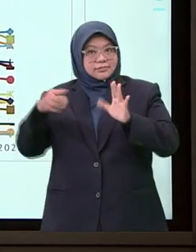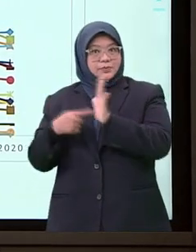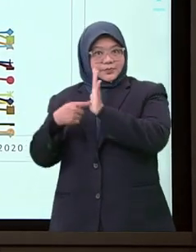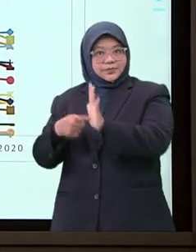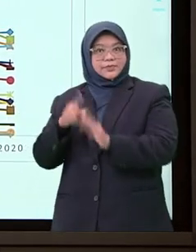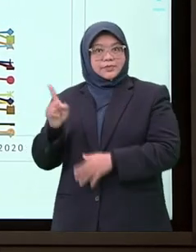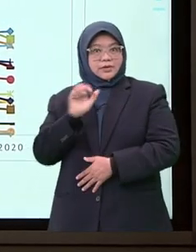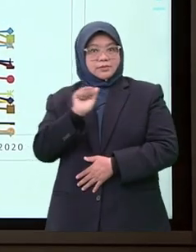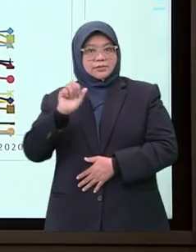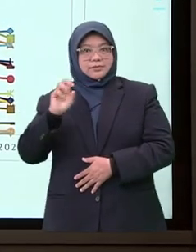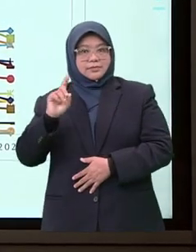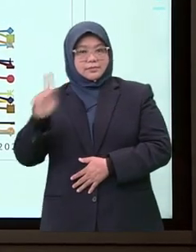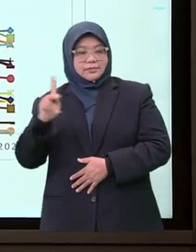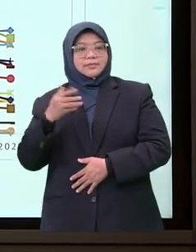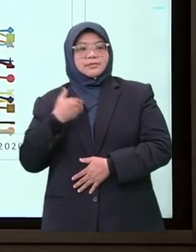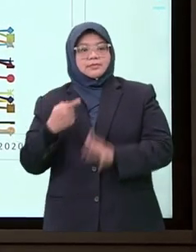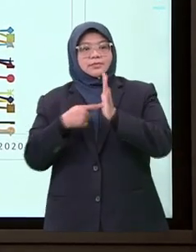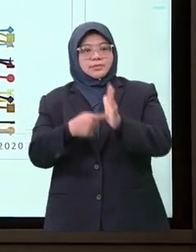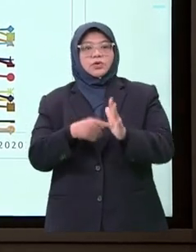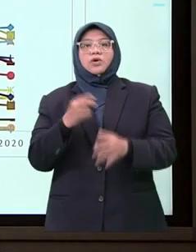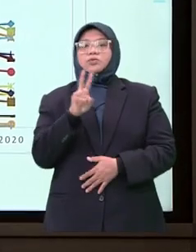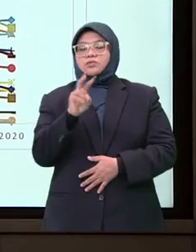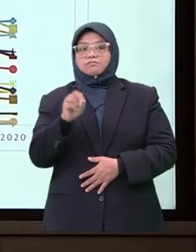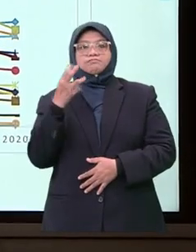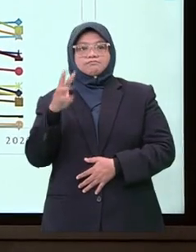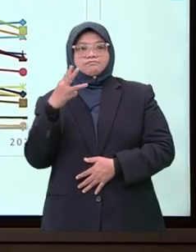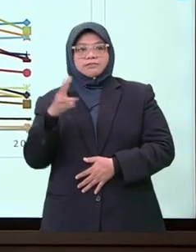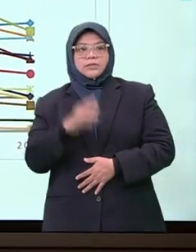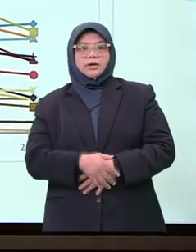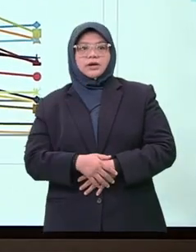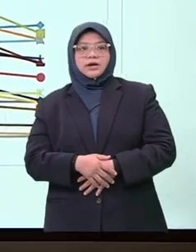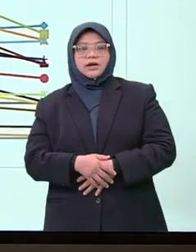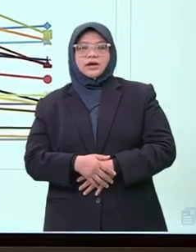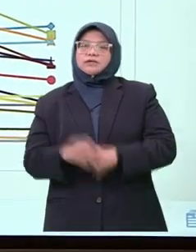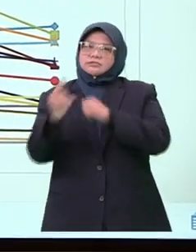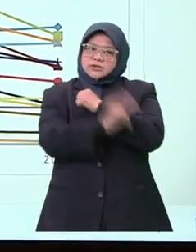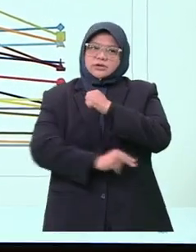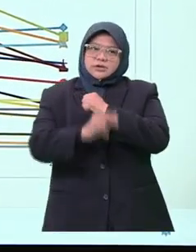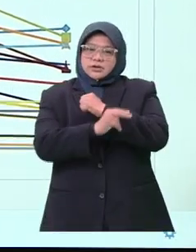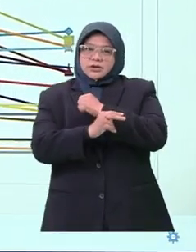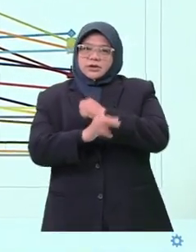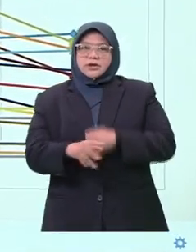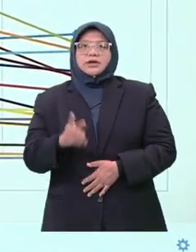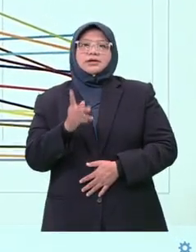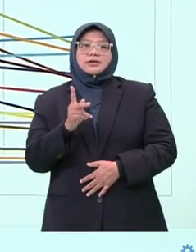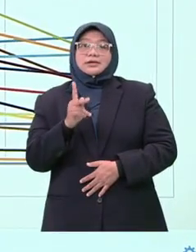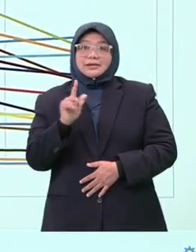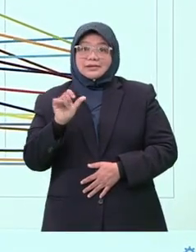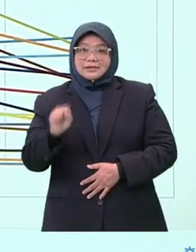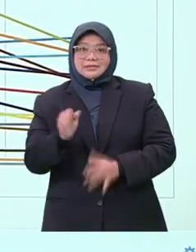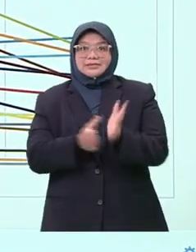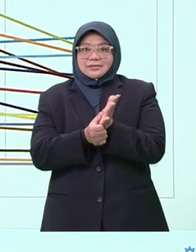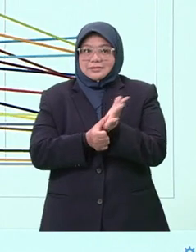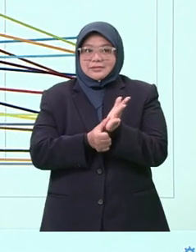agensi tidak ada kebangsaan menunjukkan bahwa tahun 2016 Negeri ia mencatatkan Uncle kiss berkenaan dengan